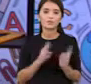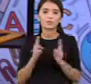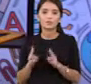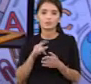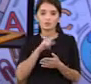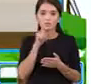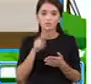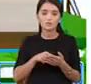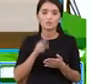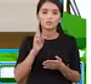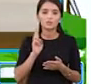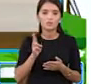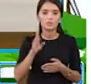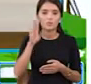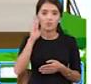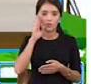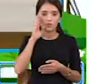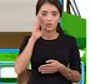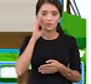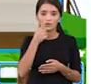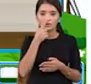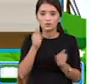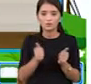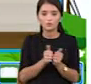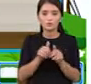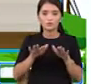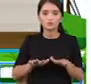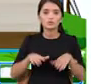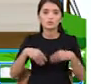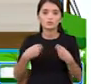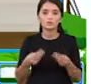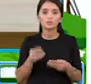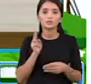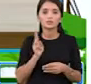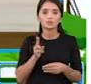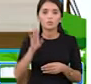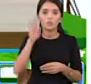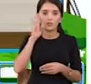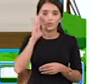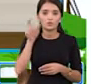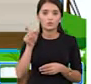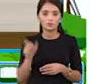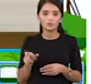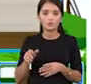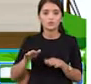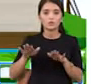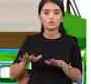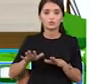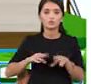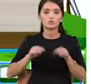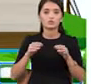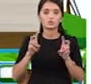Keyingi savol. Kim bolaga yonidan joy berdi? Qaytaraman. Kim bolaga yonidan joy